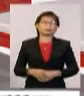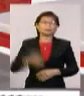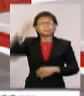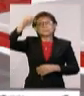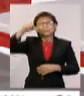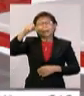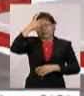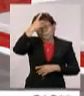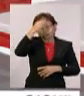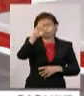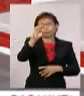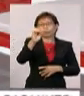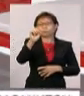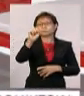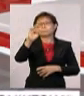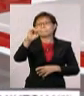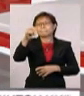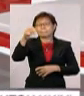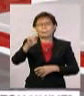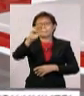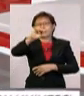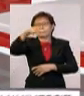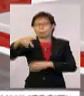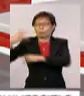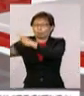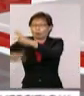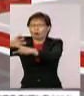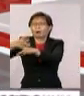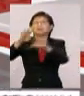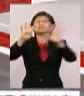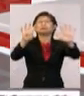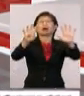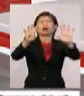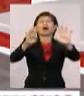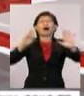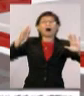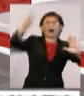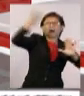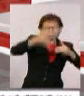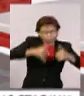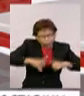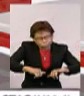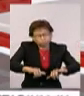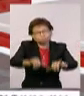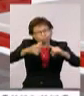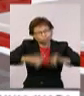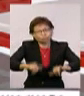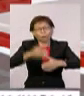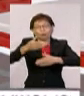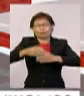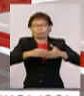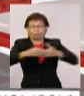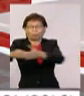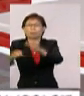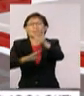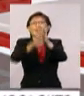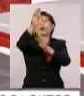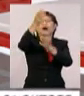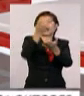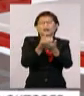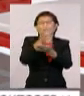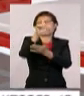Saudara, Dato' Rozman Isli ialah ahli Parlimen Warisan ke-9 yang bakal meneruskan usaha memacu pembangunan ekonomi